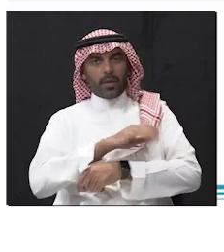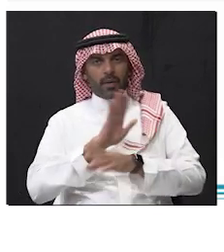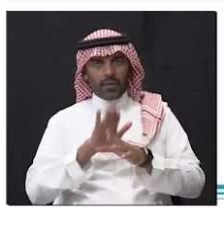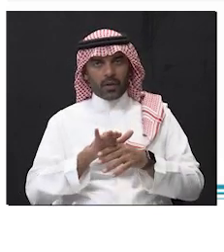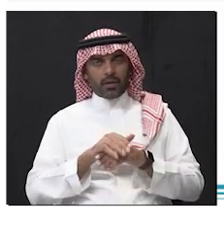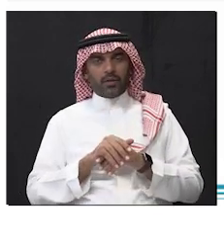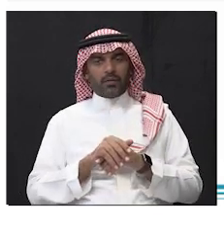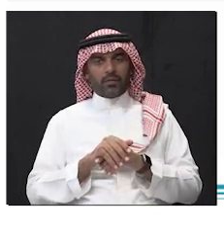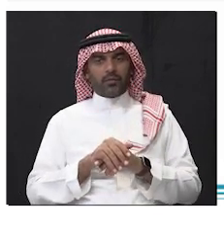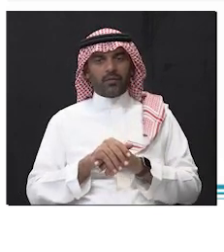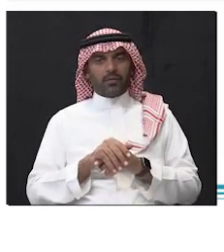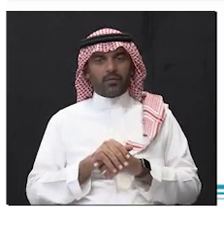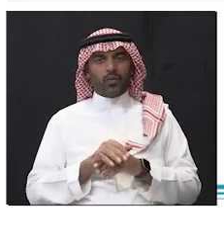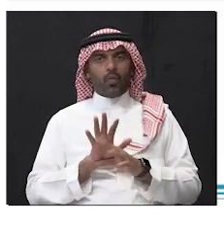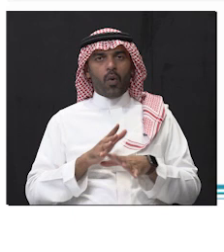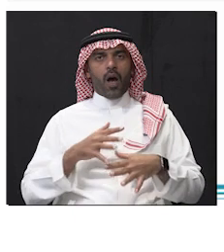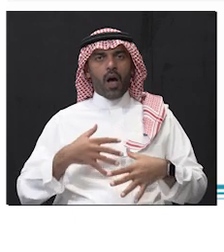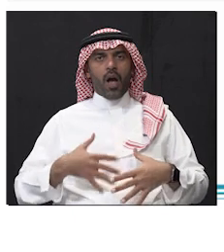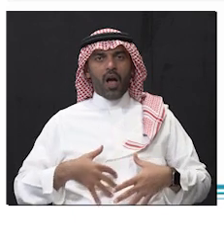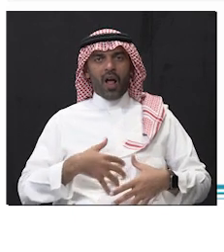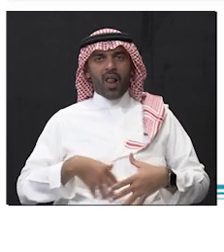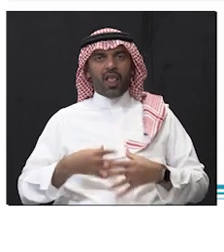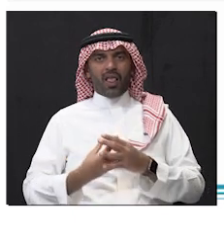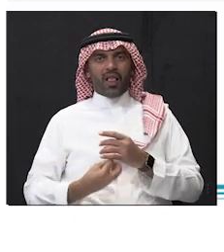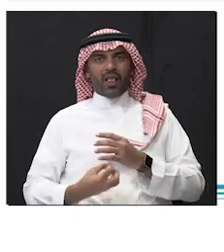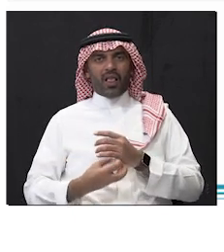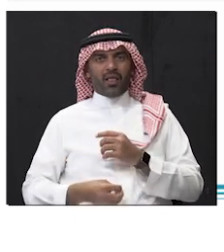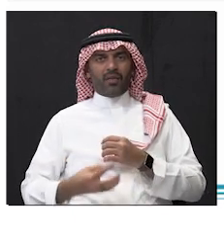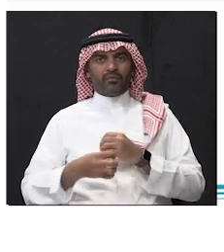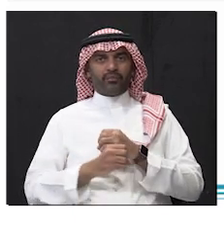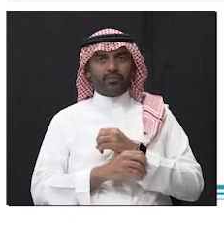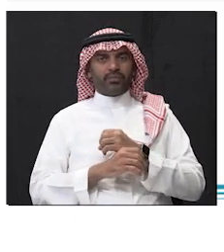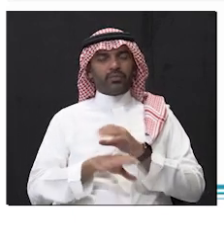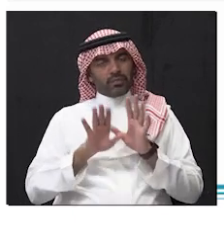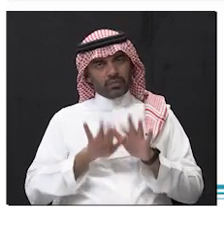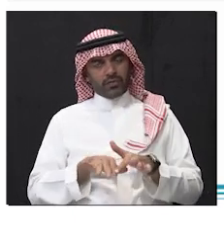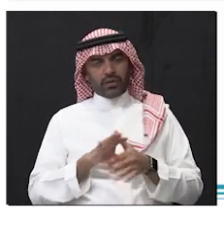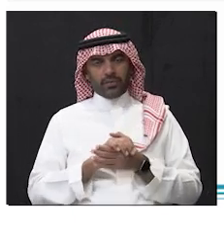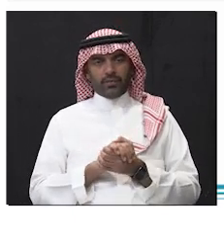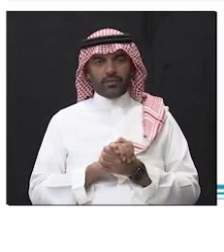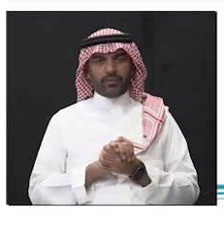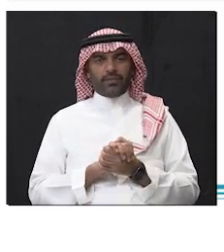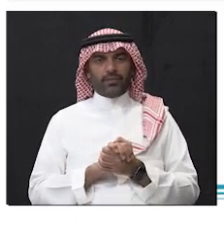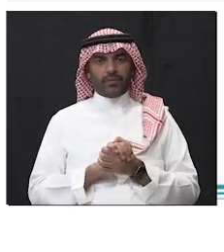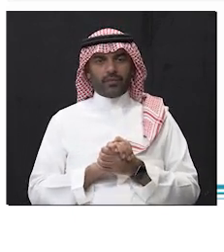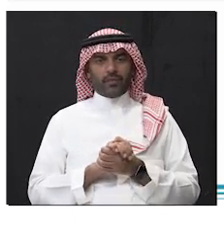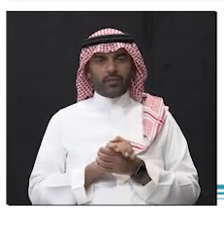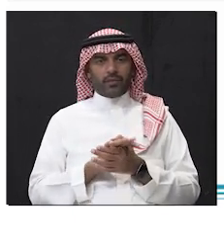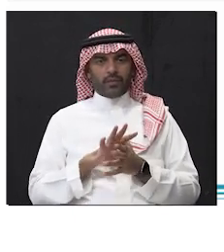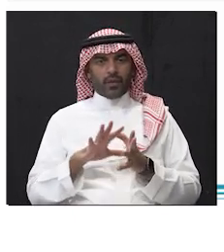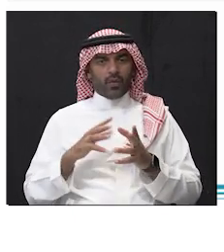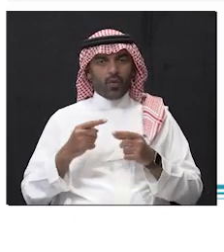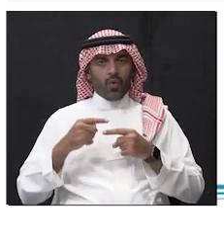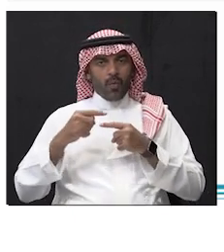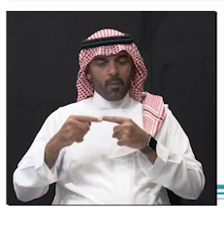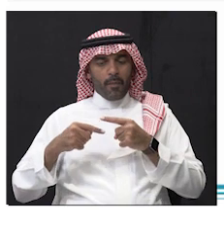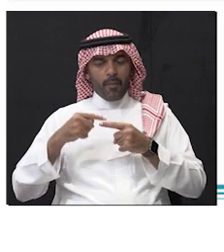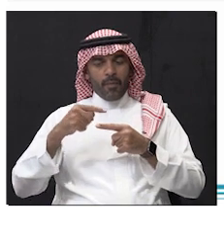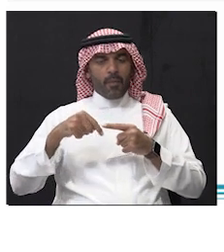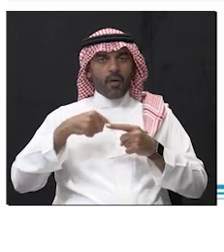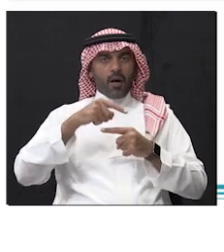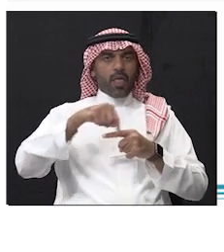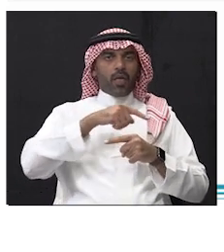عصبية وجزء من الجهاز الهضمي. أوعية دموية وخلايا عصبية وجزء